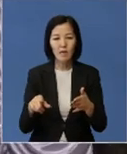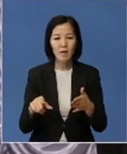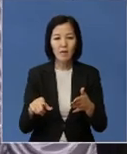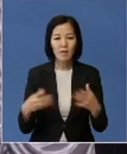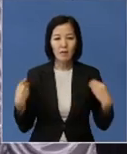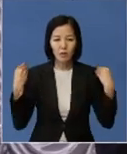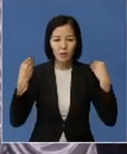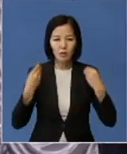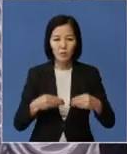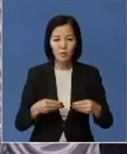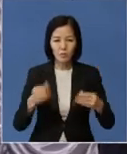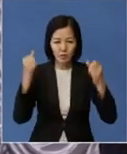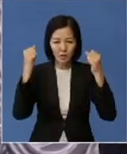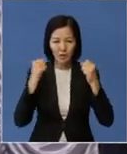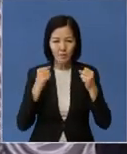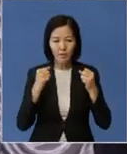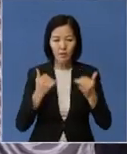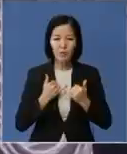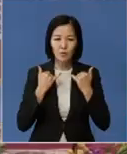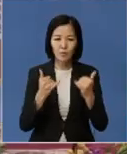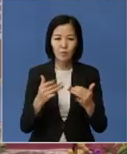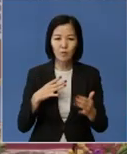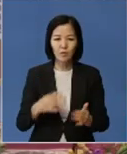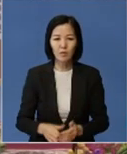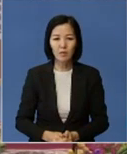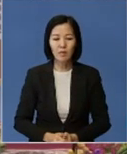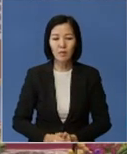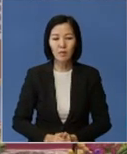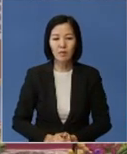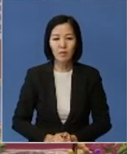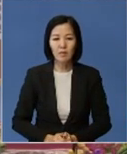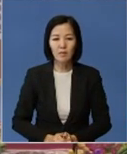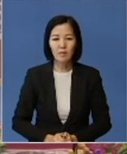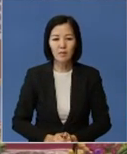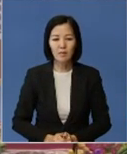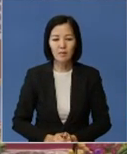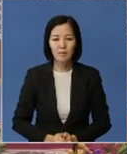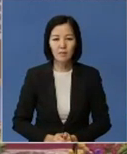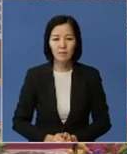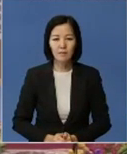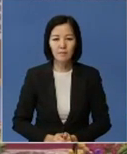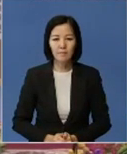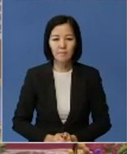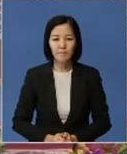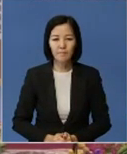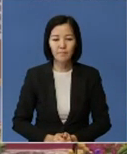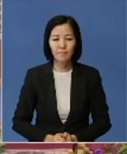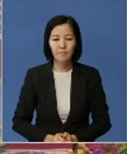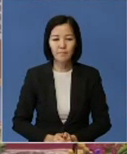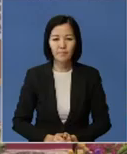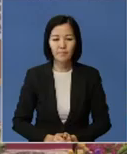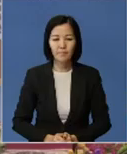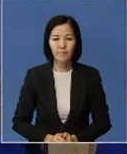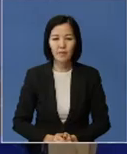арқасына оқалы тон жапты, құрмет көрсетті. Түрік дүниесі поэзия фестивалінің лауреаты дегеннен бастап, атақтың